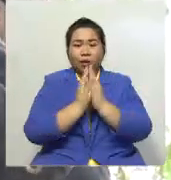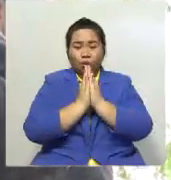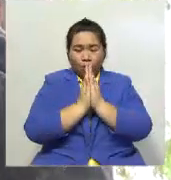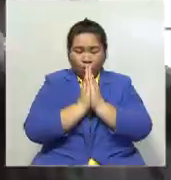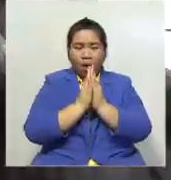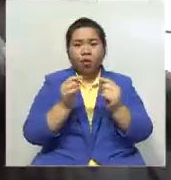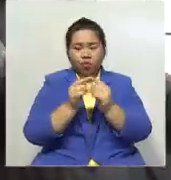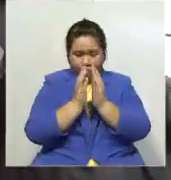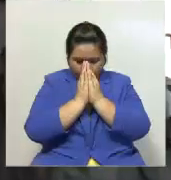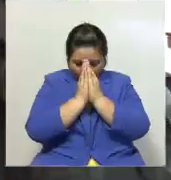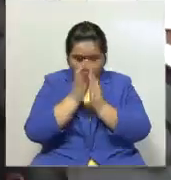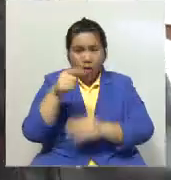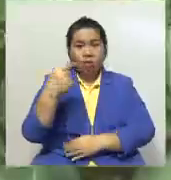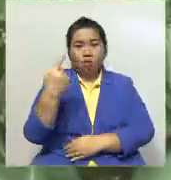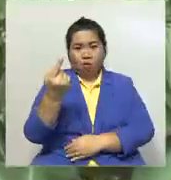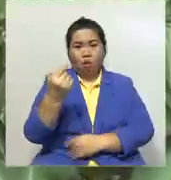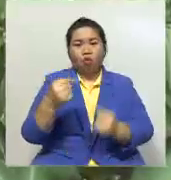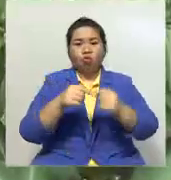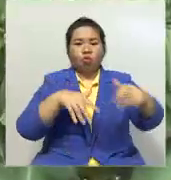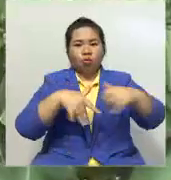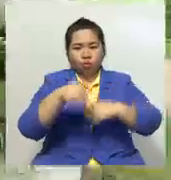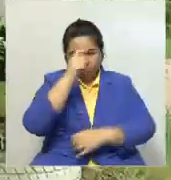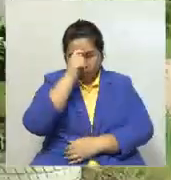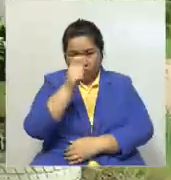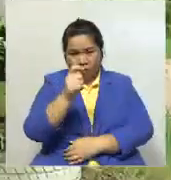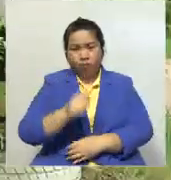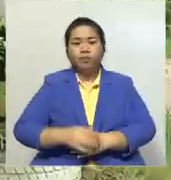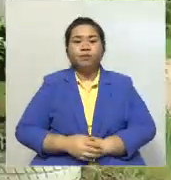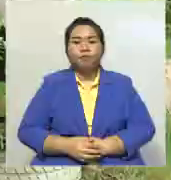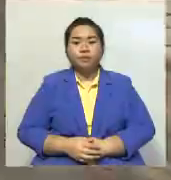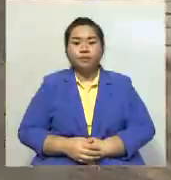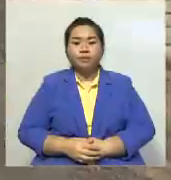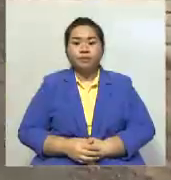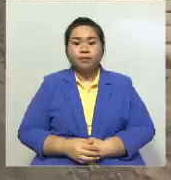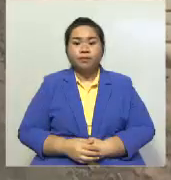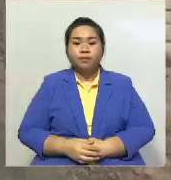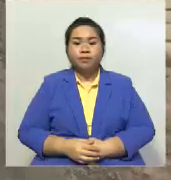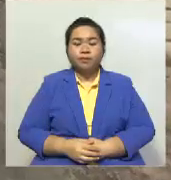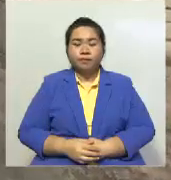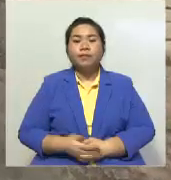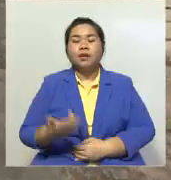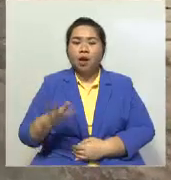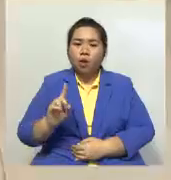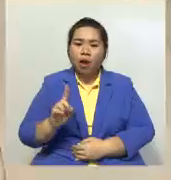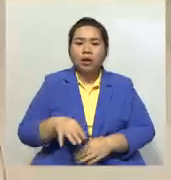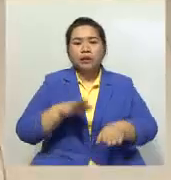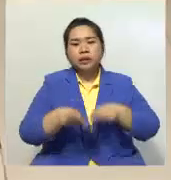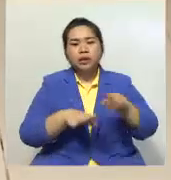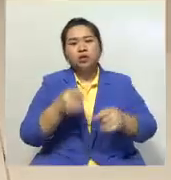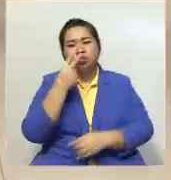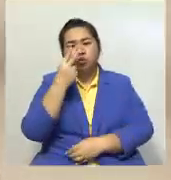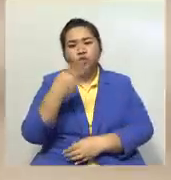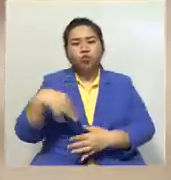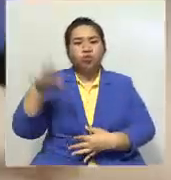ที่ยวได้เข้ากราบสักการะสถานที่ที่ชาวบ้านให้ความเคารพนับถือจากนั้นก็ไปผ่อนคลายกันต่อค่ะกับชุดการแสดง